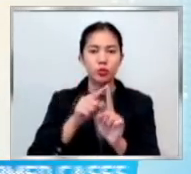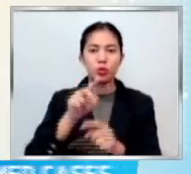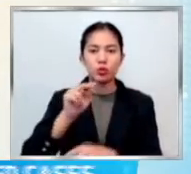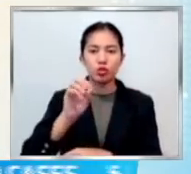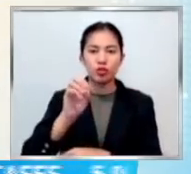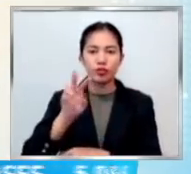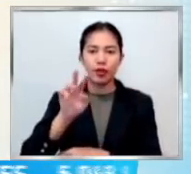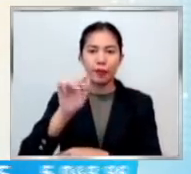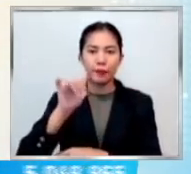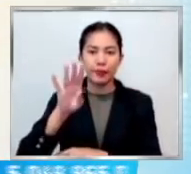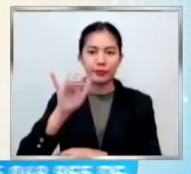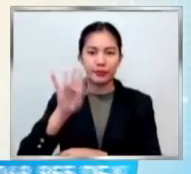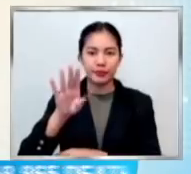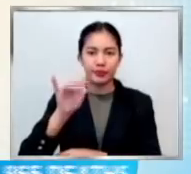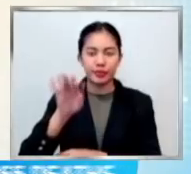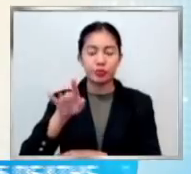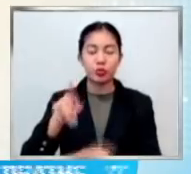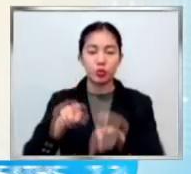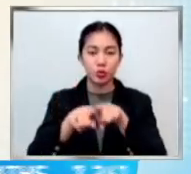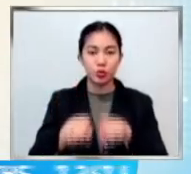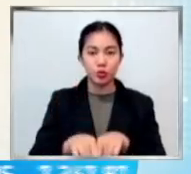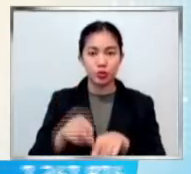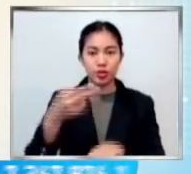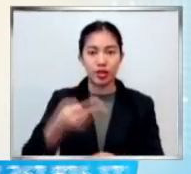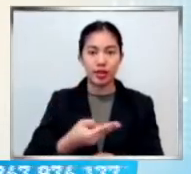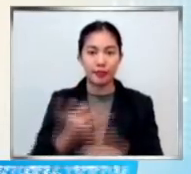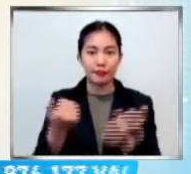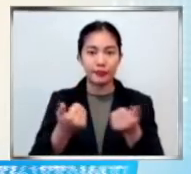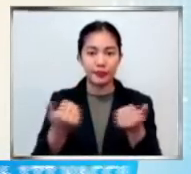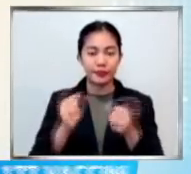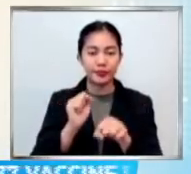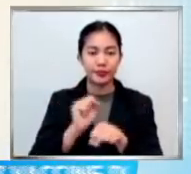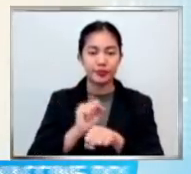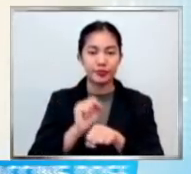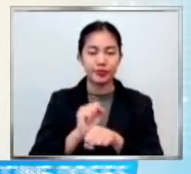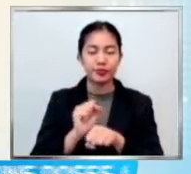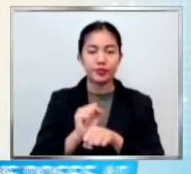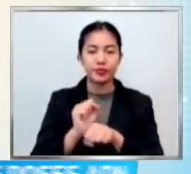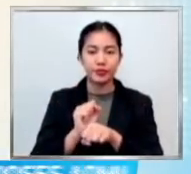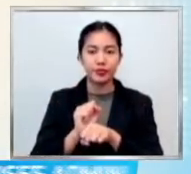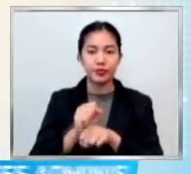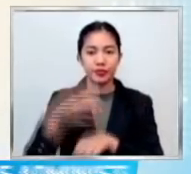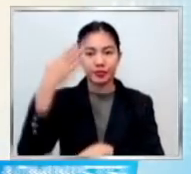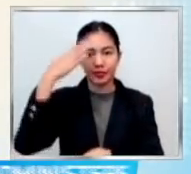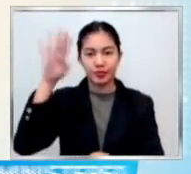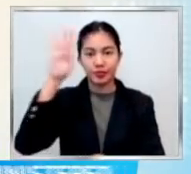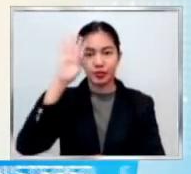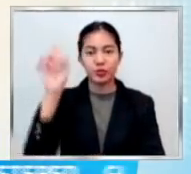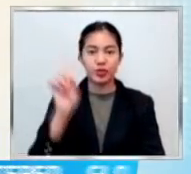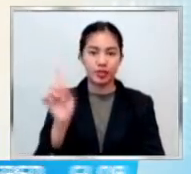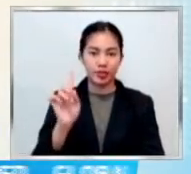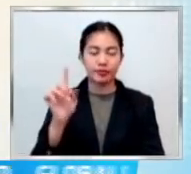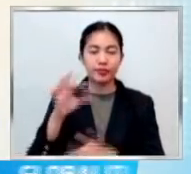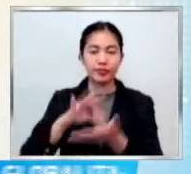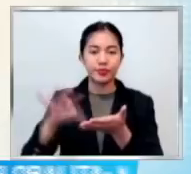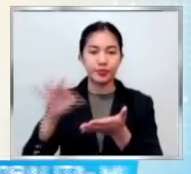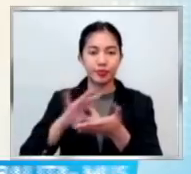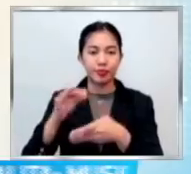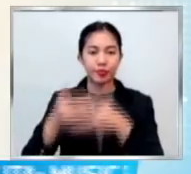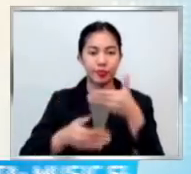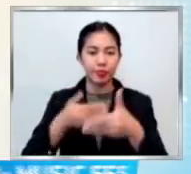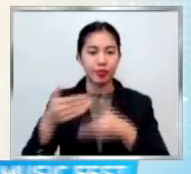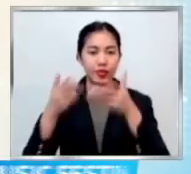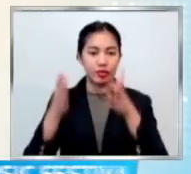application. Nangangailangan naman ng ang Indang Water District sa Cavite ng isang accounting processor